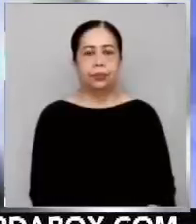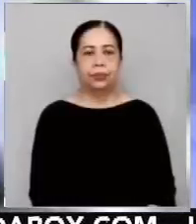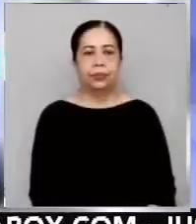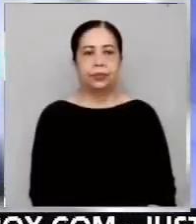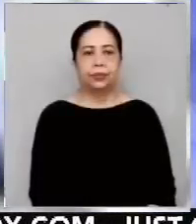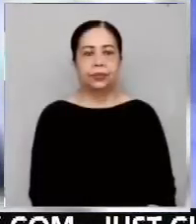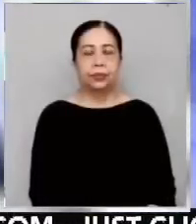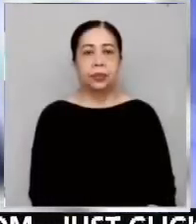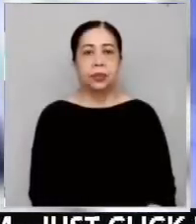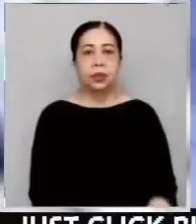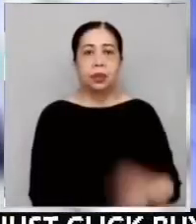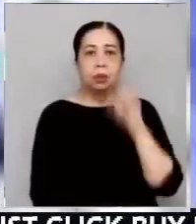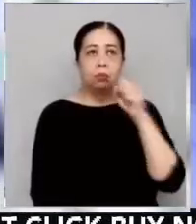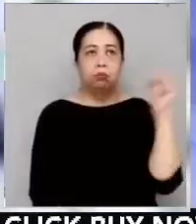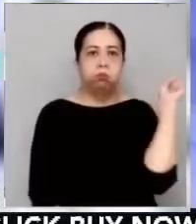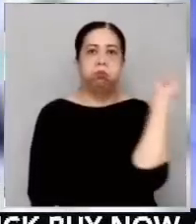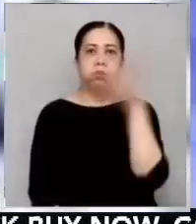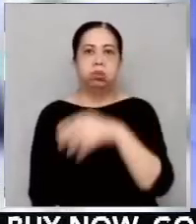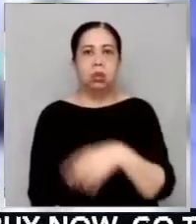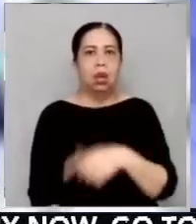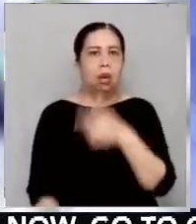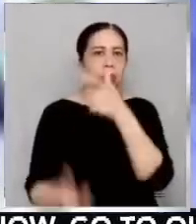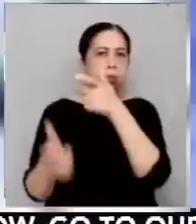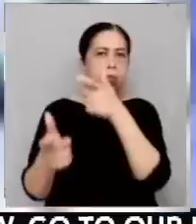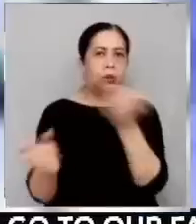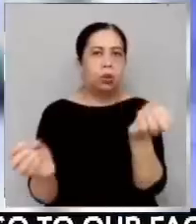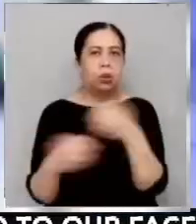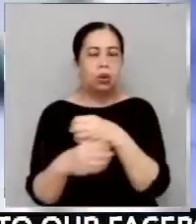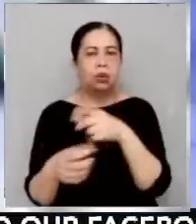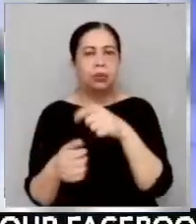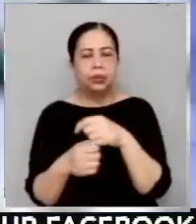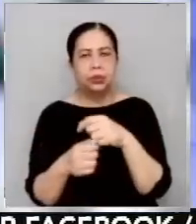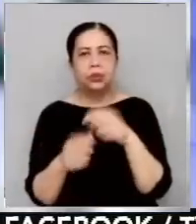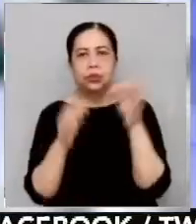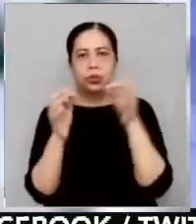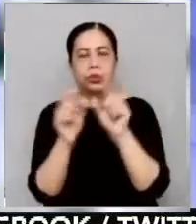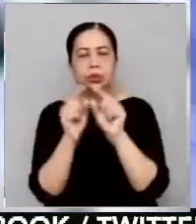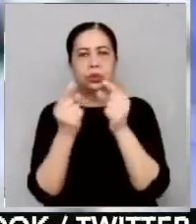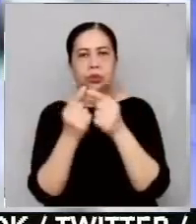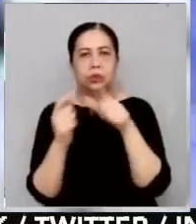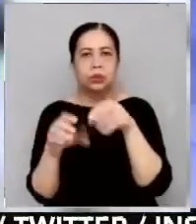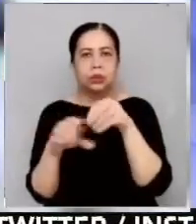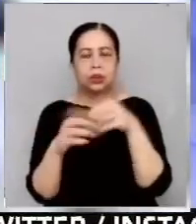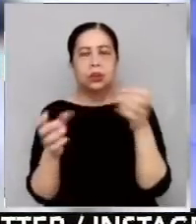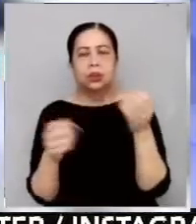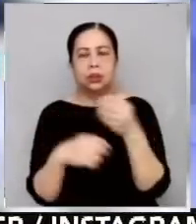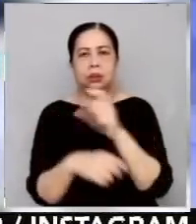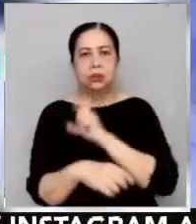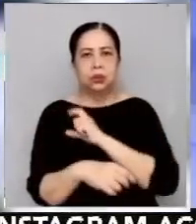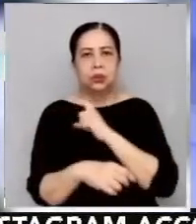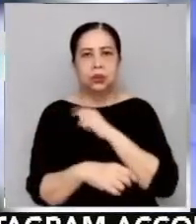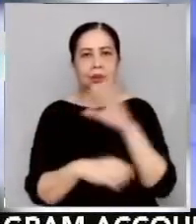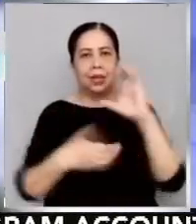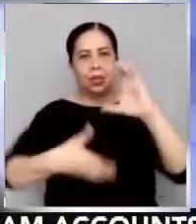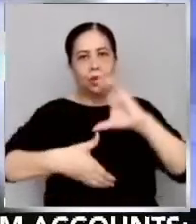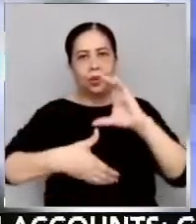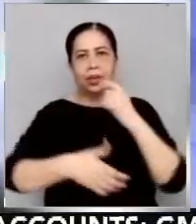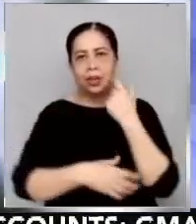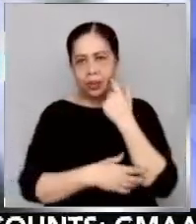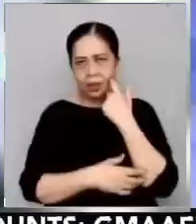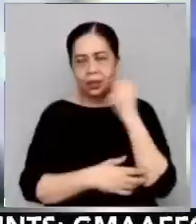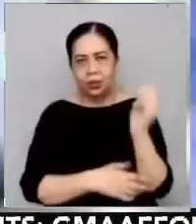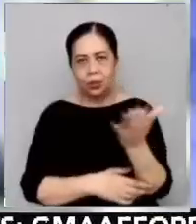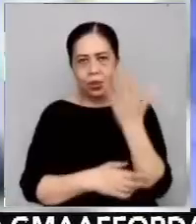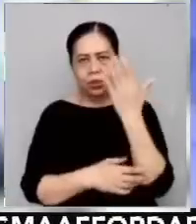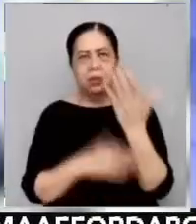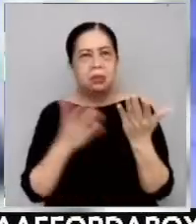Pinag-isa ng granada at pinagbabaril ang tanggapan ng Drug Enforcement Unit sa Caloocan kanina madaling araw. Isa po sa tinitingnan nilang